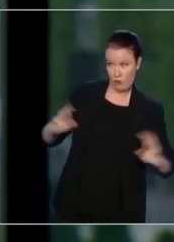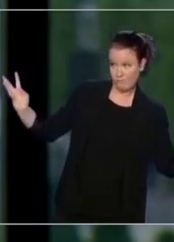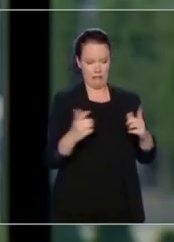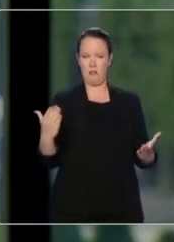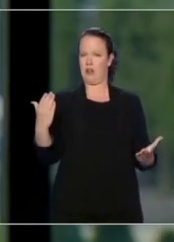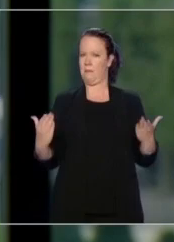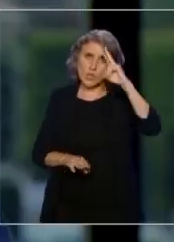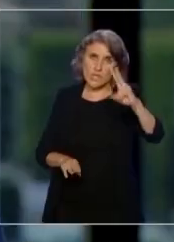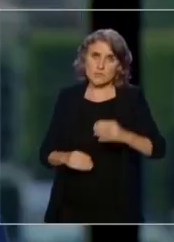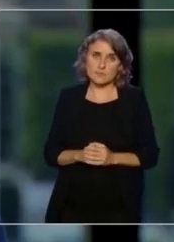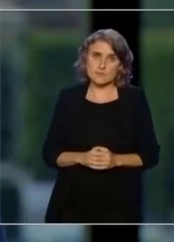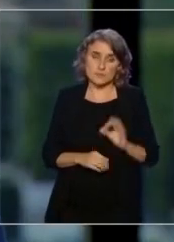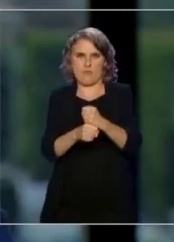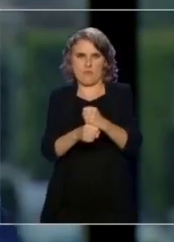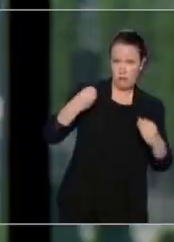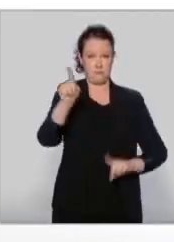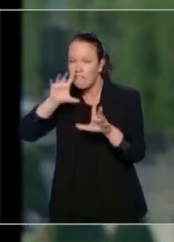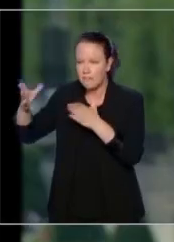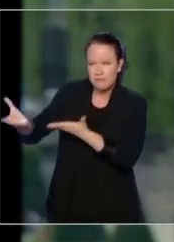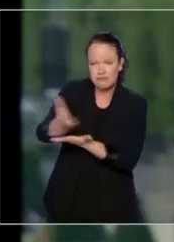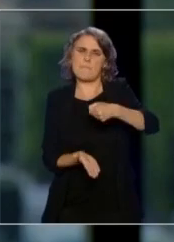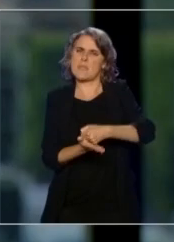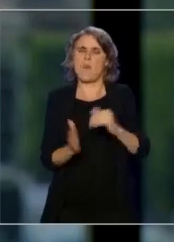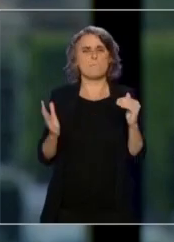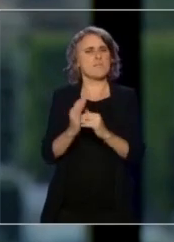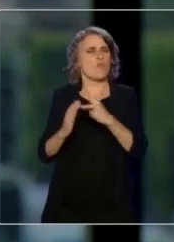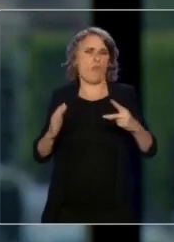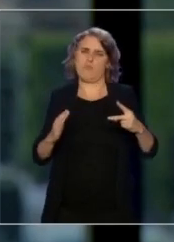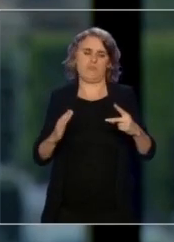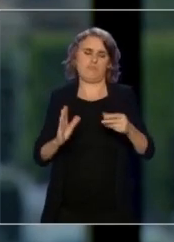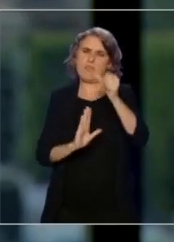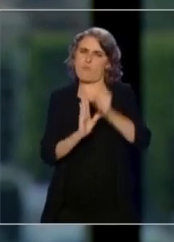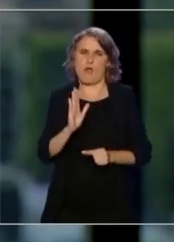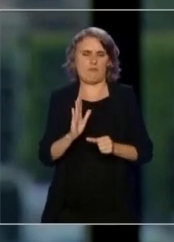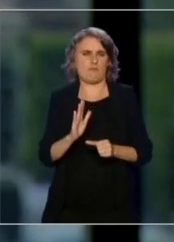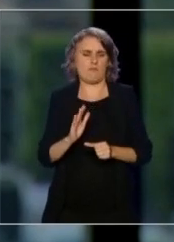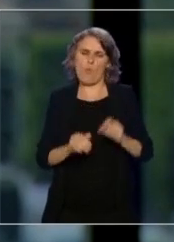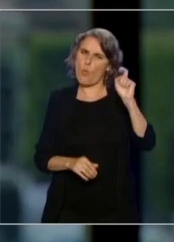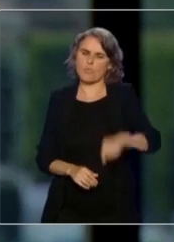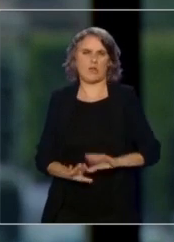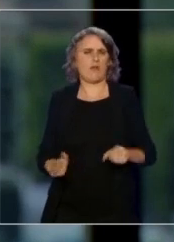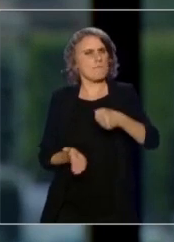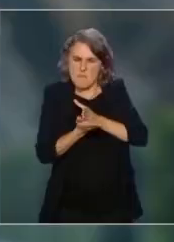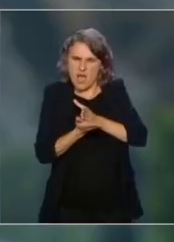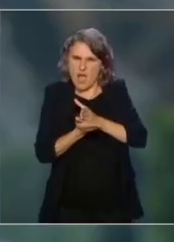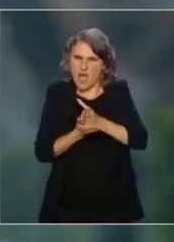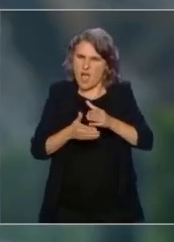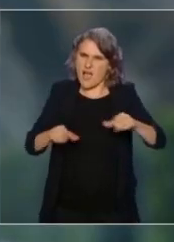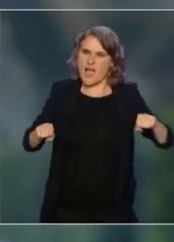compris, la vie est injuste. Et justement, on bat pour le culte. Voilà ce que je veux, en des termes clairs et simples.